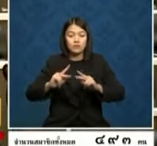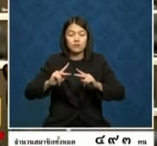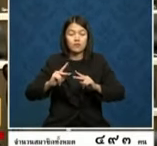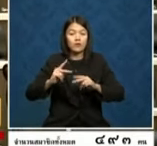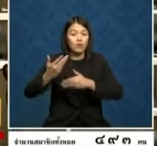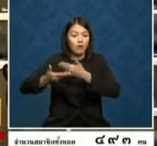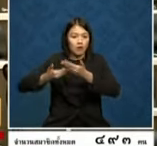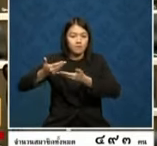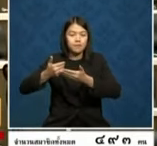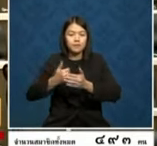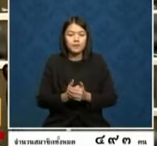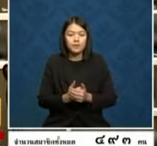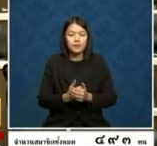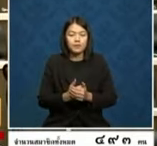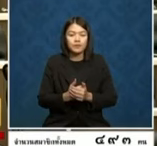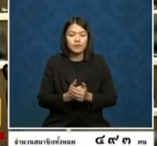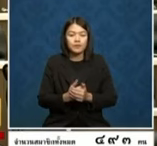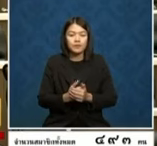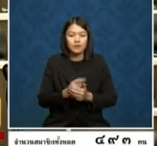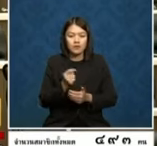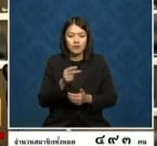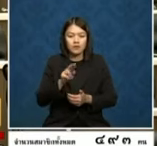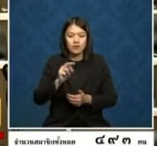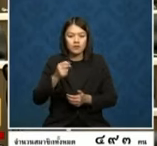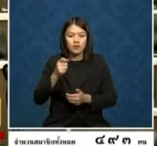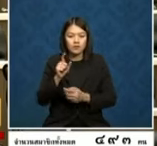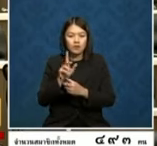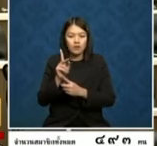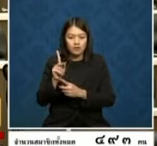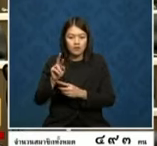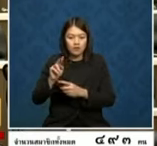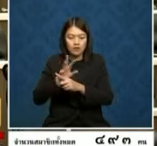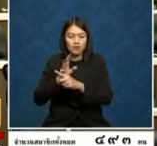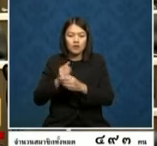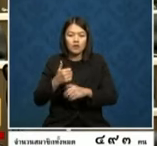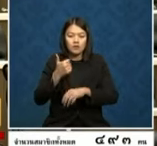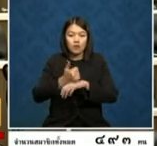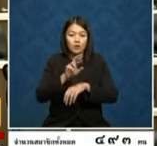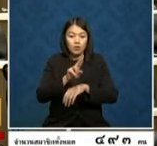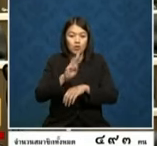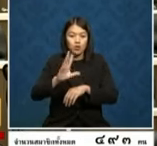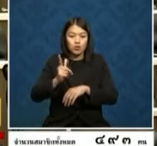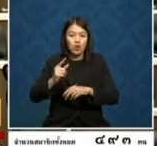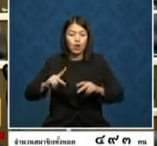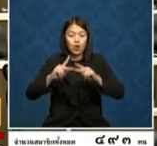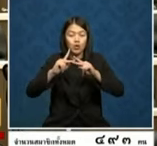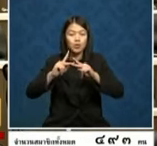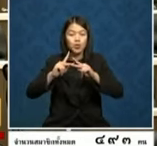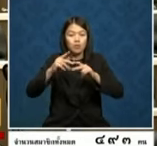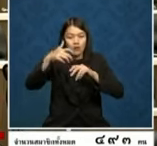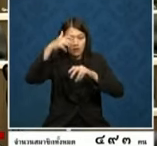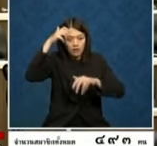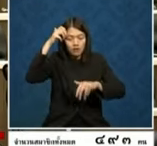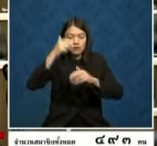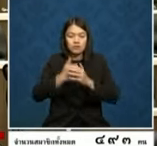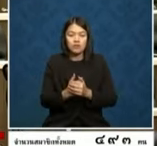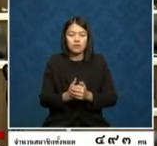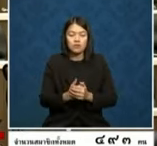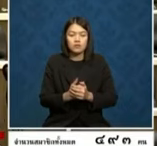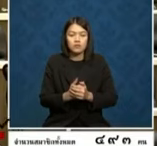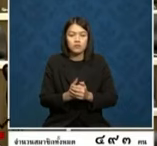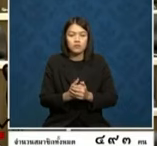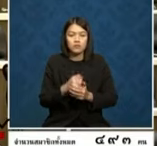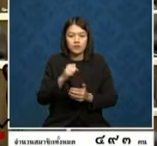พาณิชย์นายทรงศักดิ์ทองศรีเป็นรัฐมนตรีช่วยว่าการกระทรวงมหาดไทยนางสาวซา